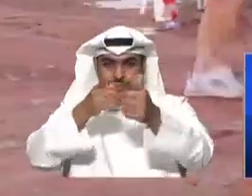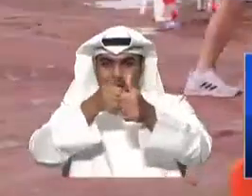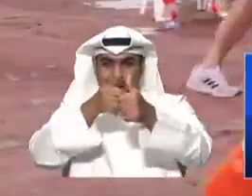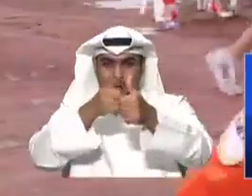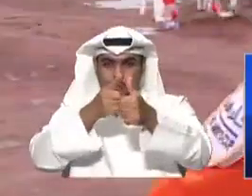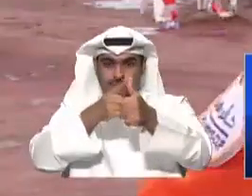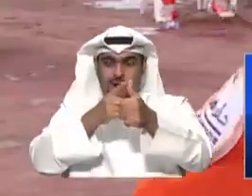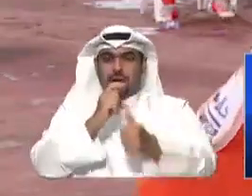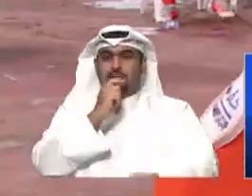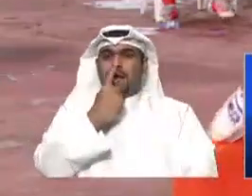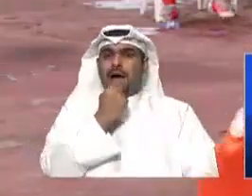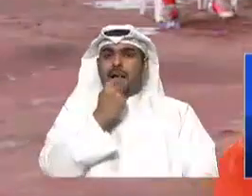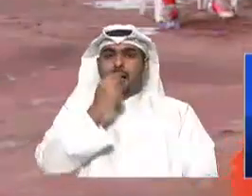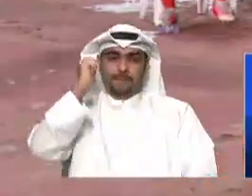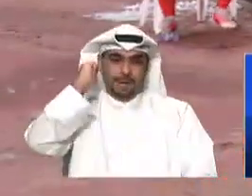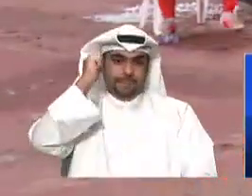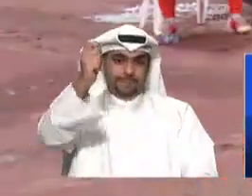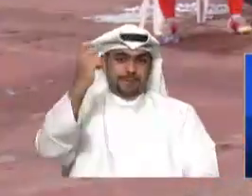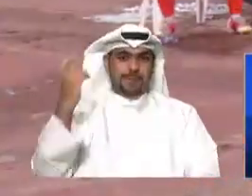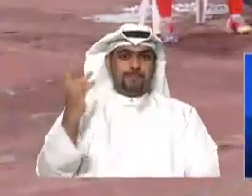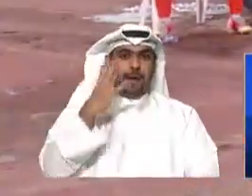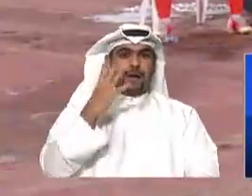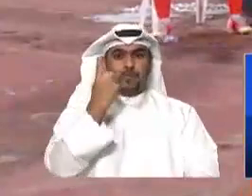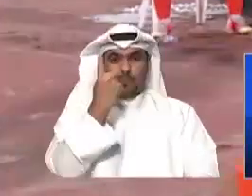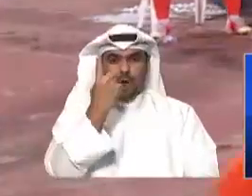إصابة عقيل الهزيم، إصابة